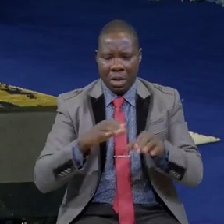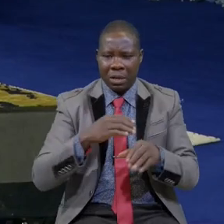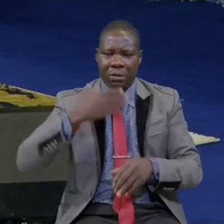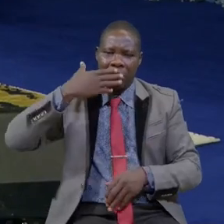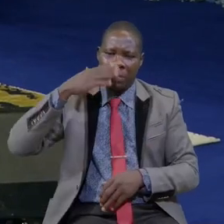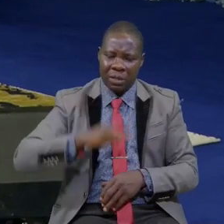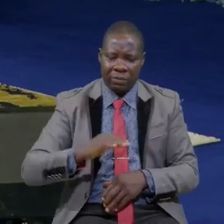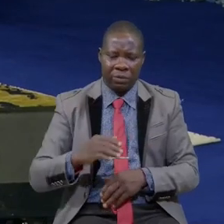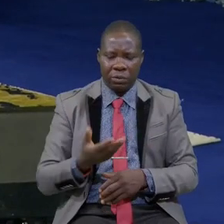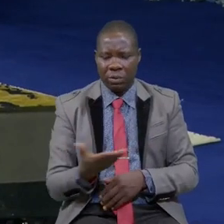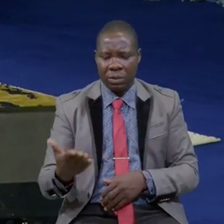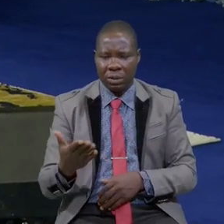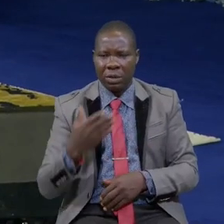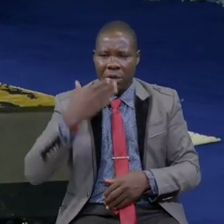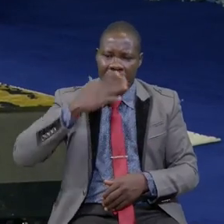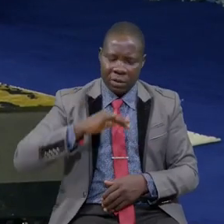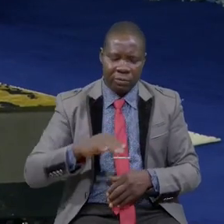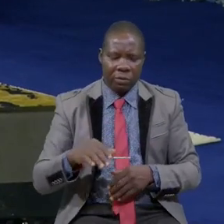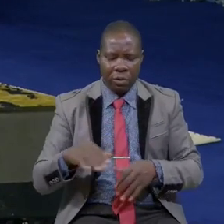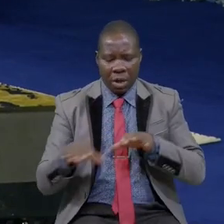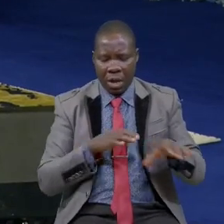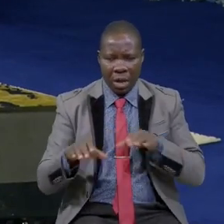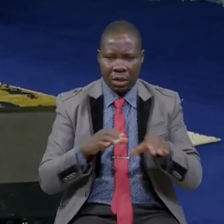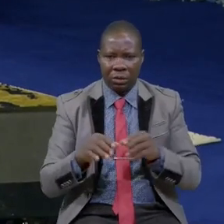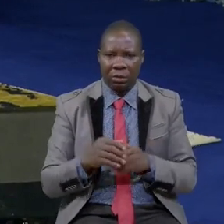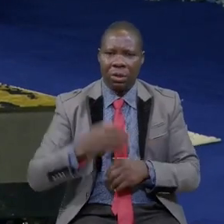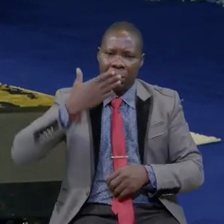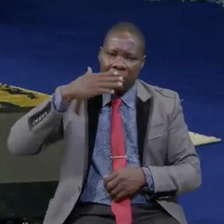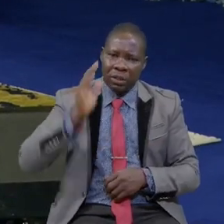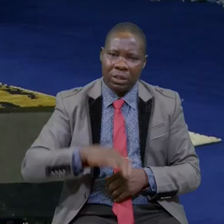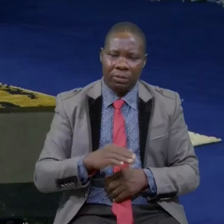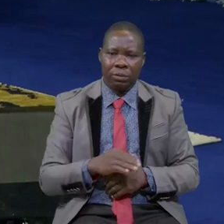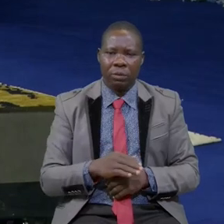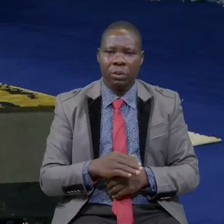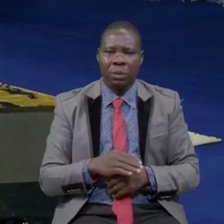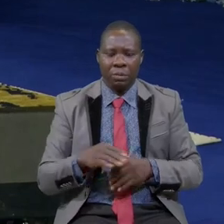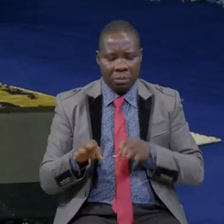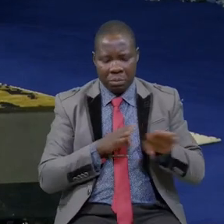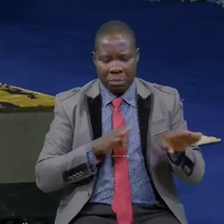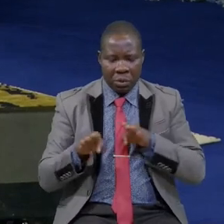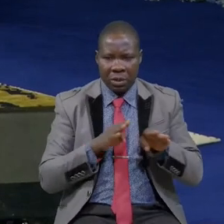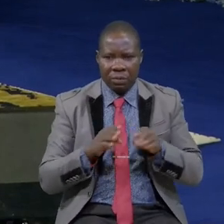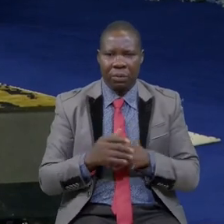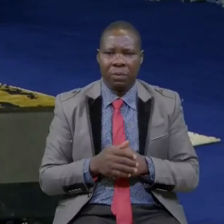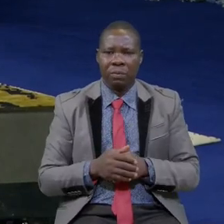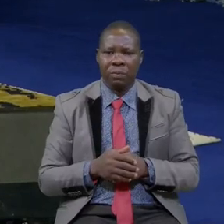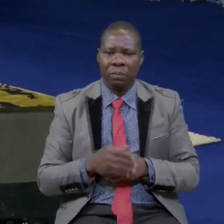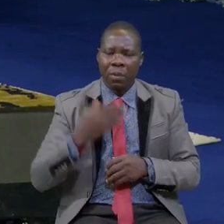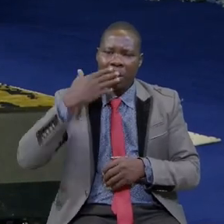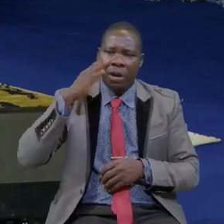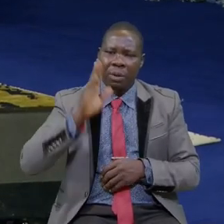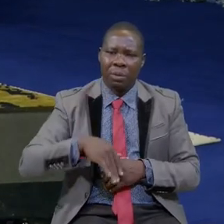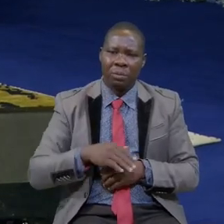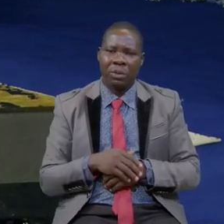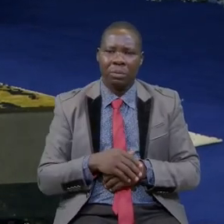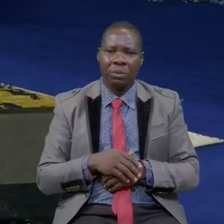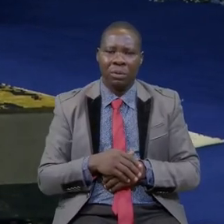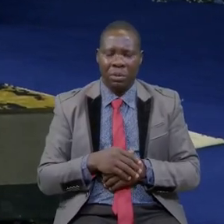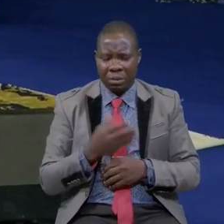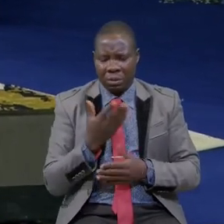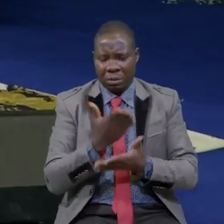abominables, des actions abominables, des comportements abominables.